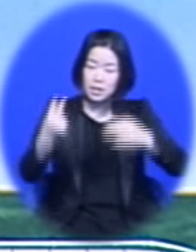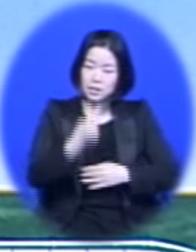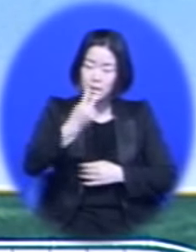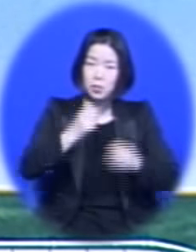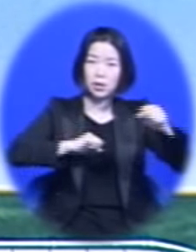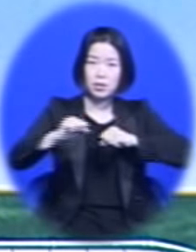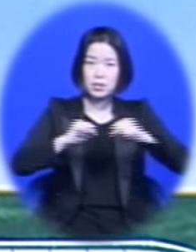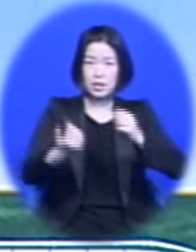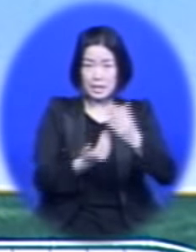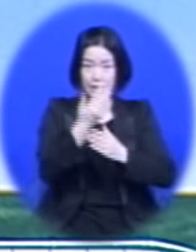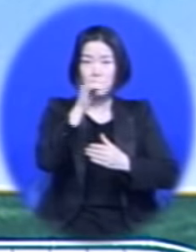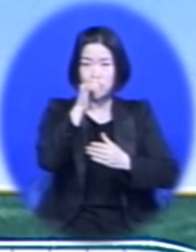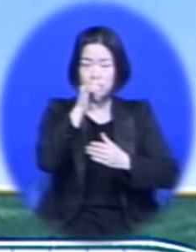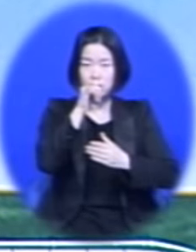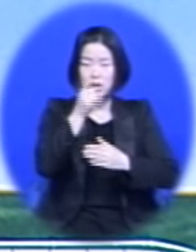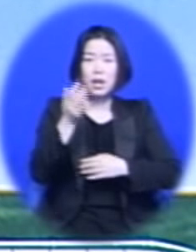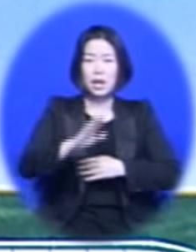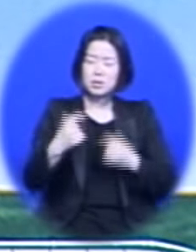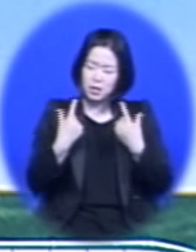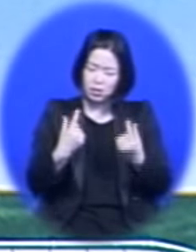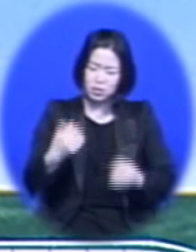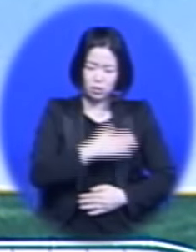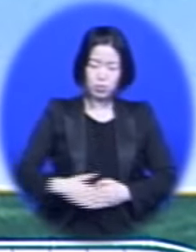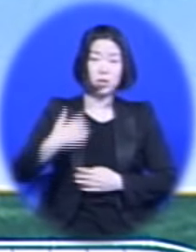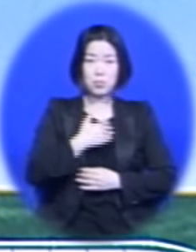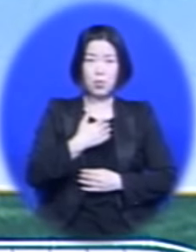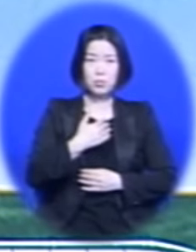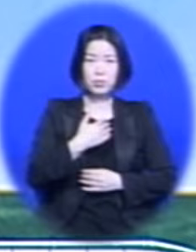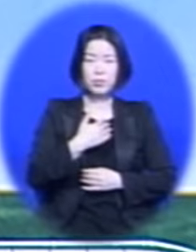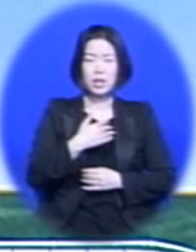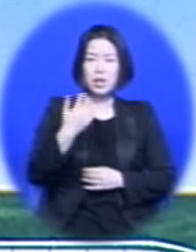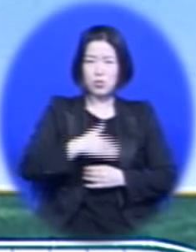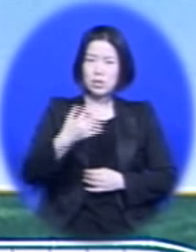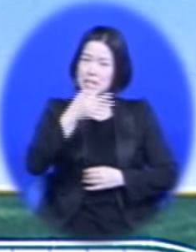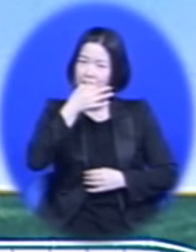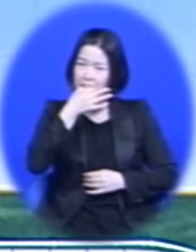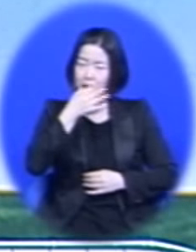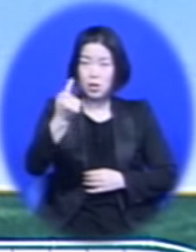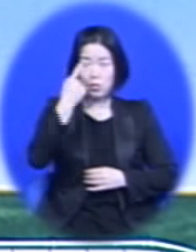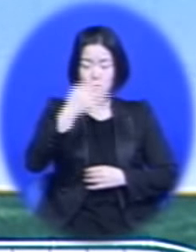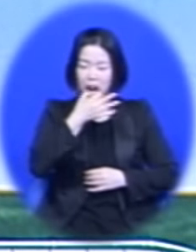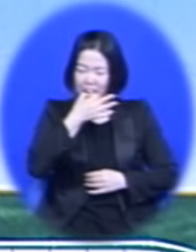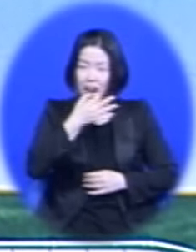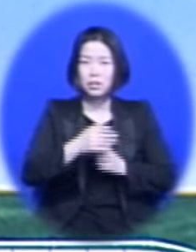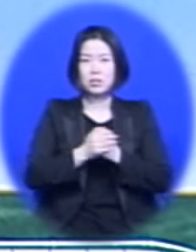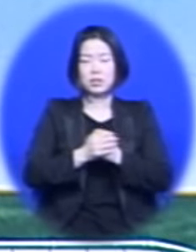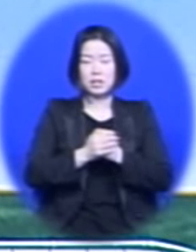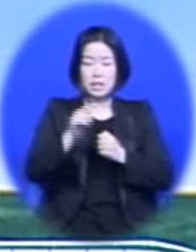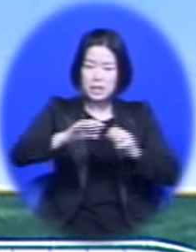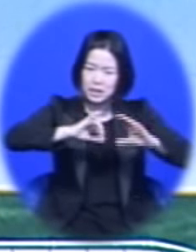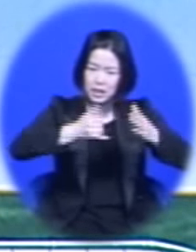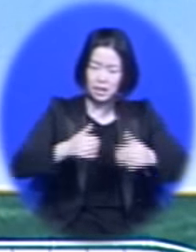있습니다. 그렇지만 여전히 우리의 육신은 육신의 정욕, 안목의 정욕, 이생의